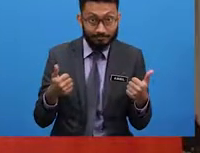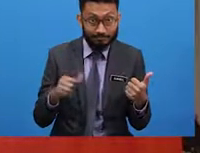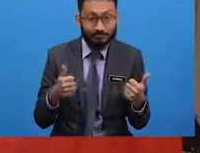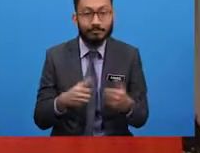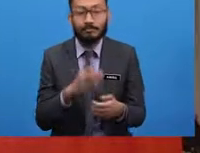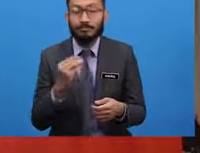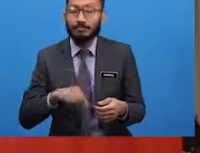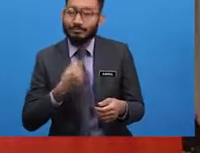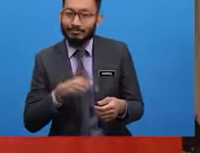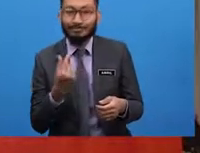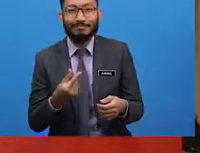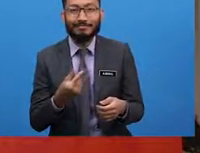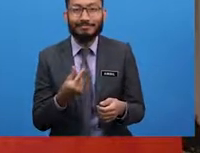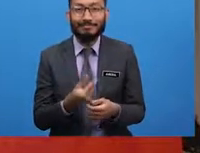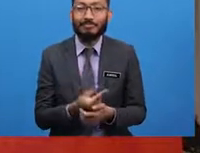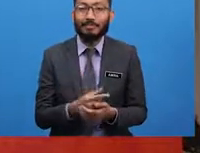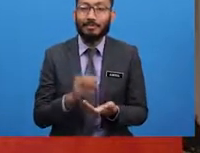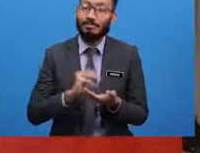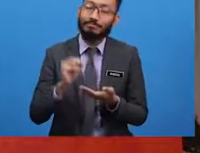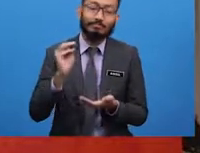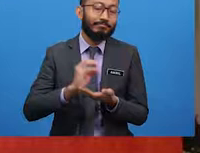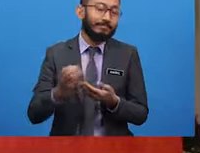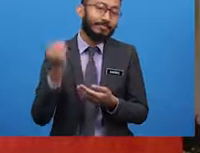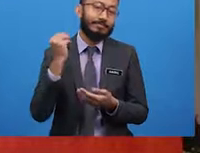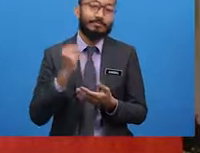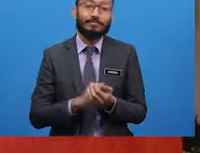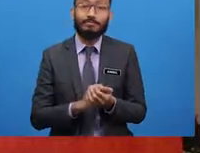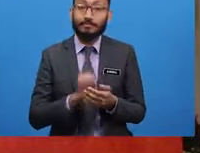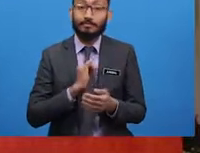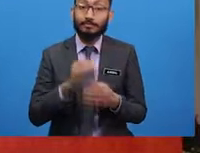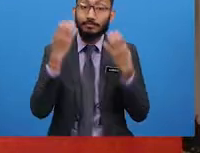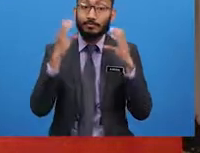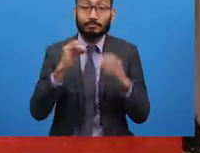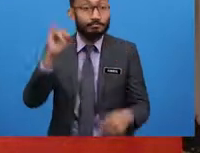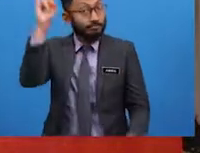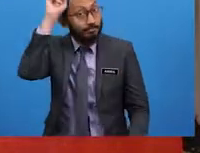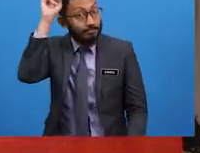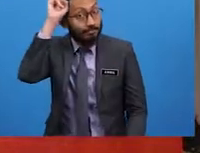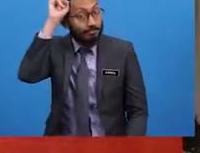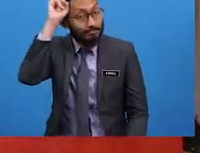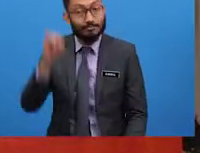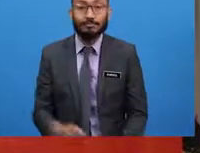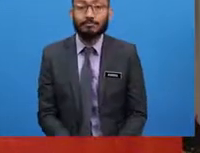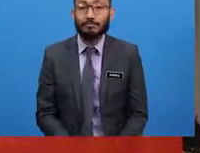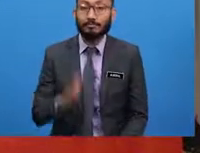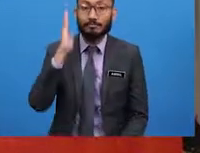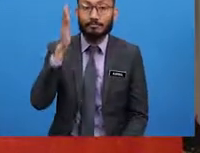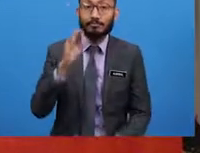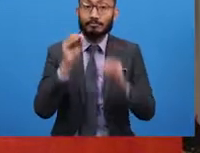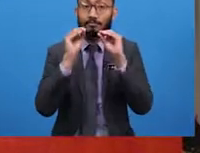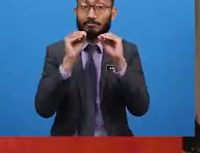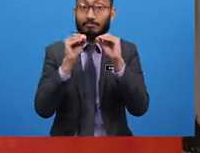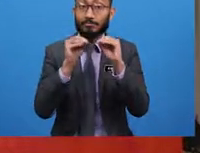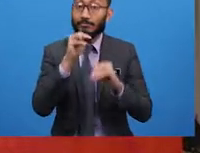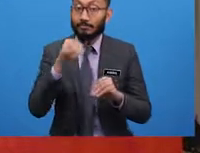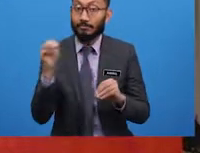gembira serta bersemangat. Saya, Cikgu Izwan Aiman bin Ismail yang akan mengajar murid-murid